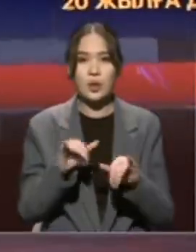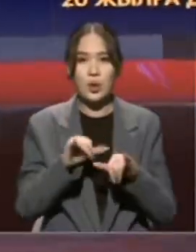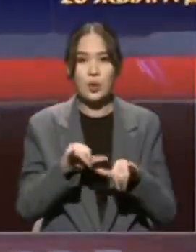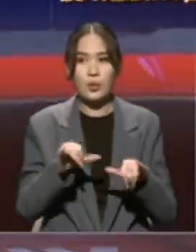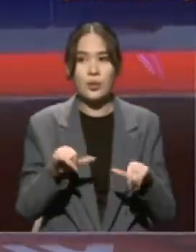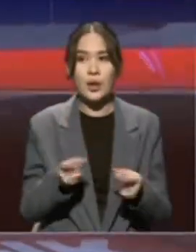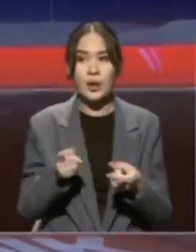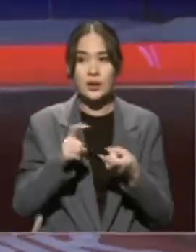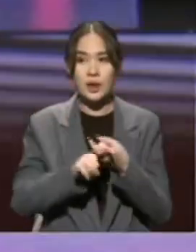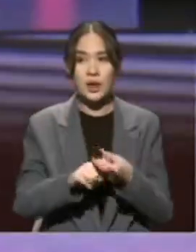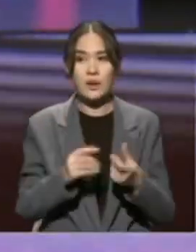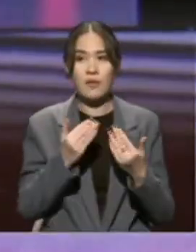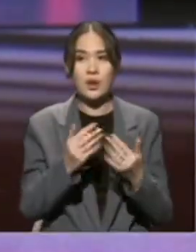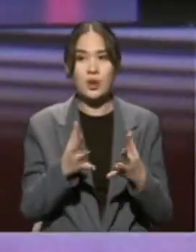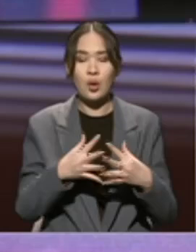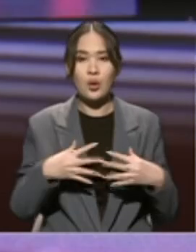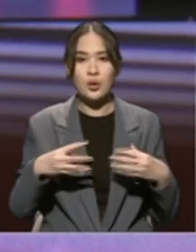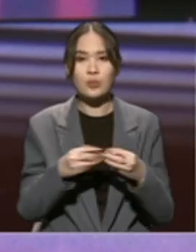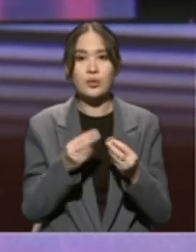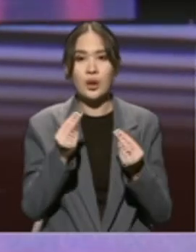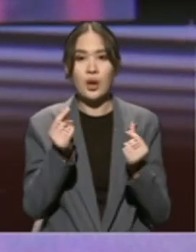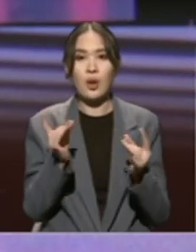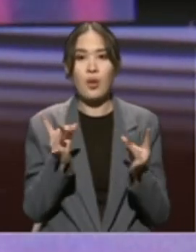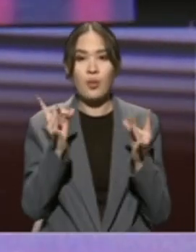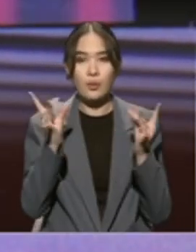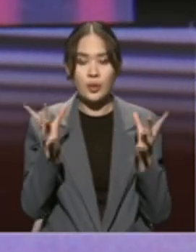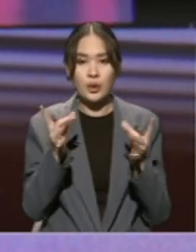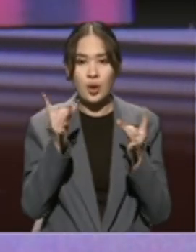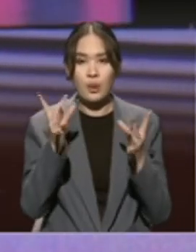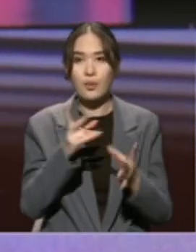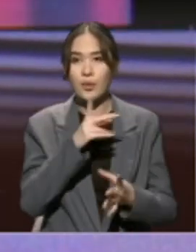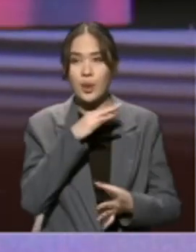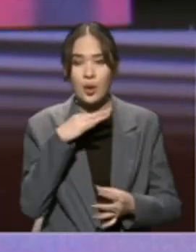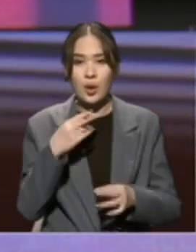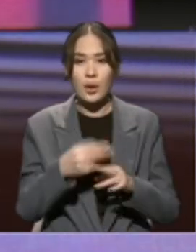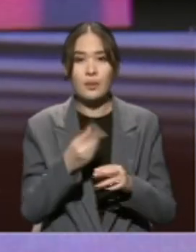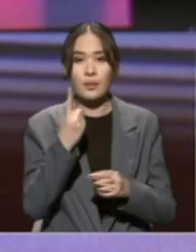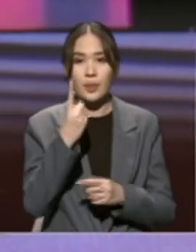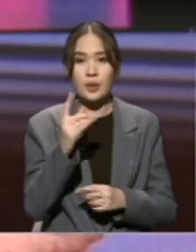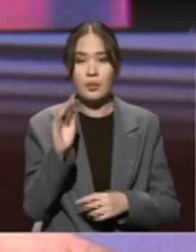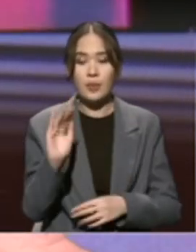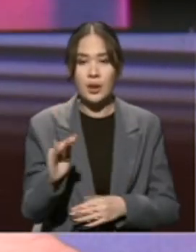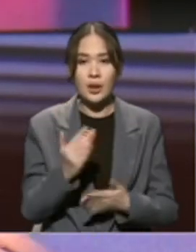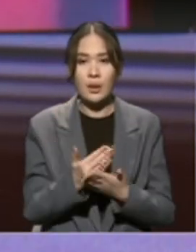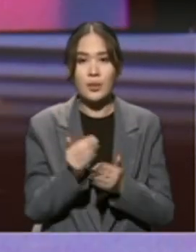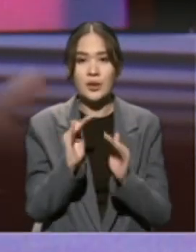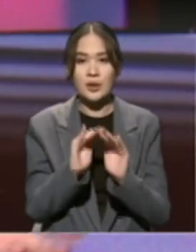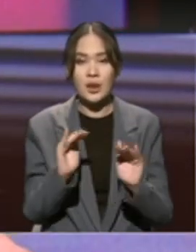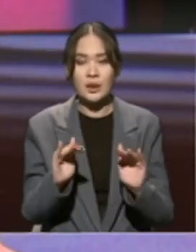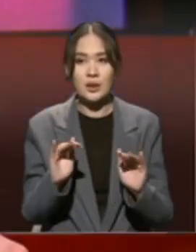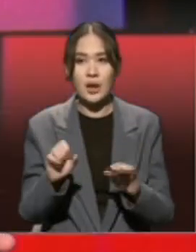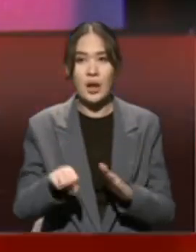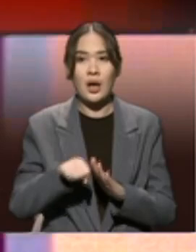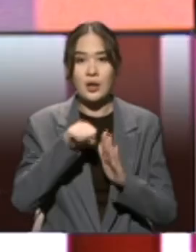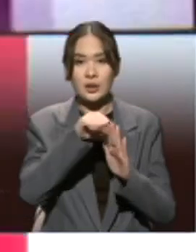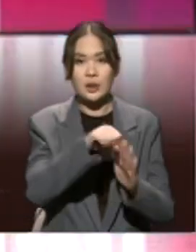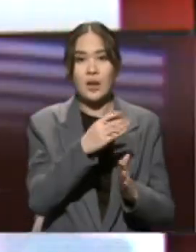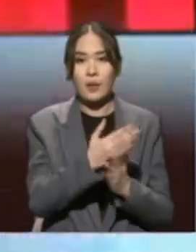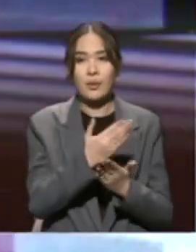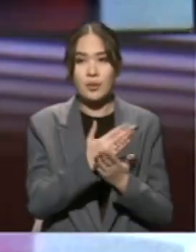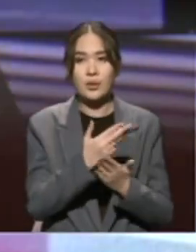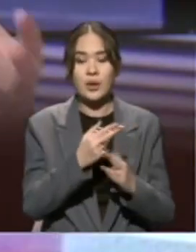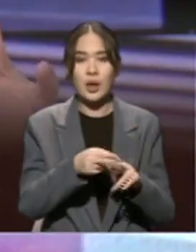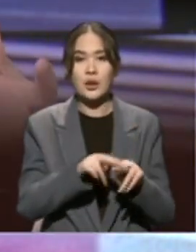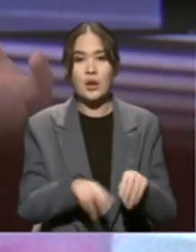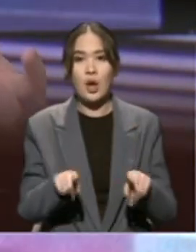сайын сіздің де отбасылық шығыныңыз артады. Мысалға бір бала балабақшаға апарасың, киімін аласың деген сияқты, иә. Ал